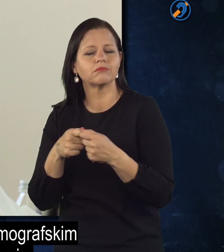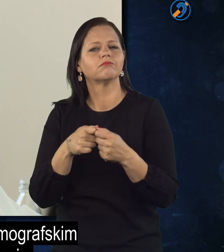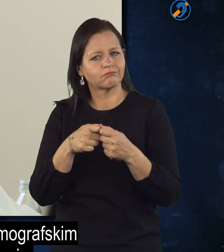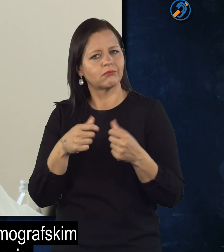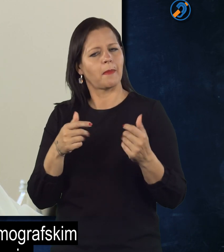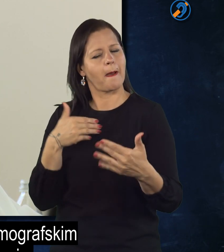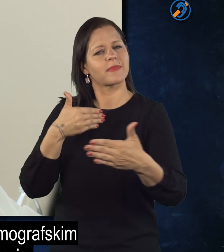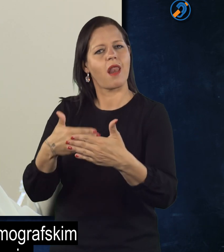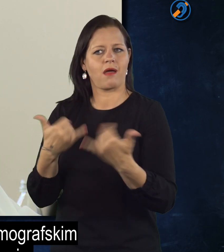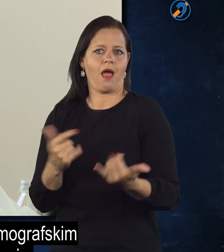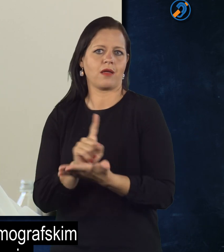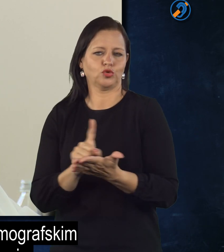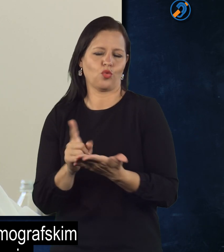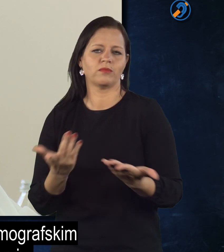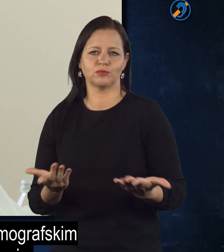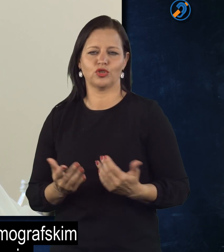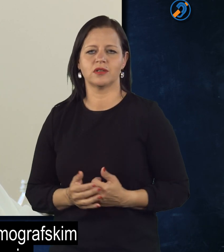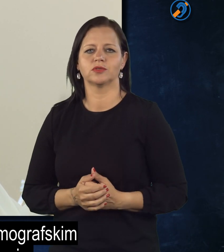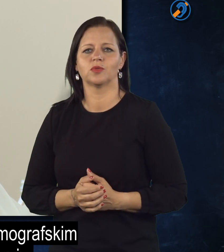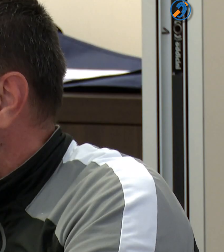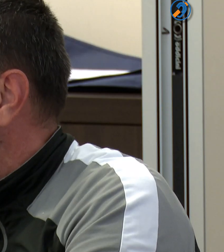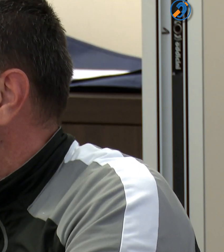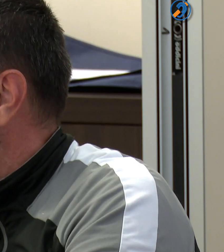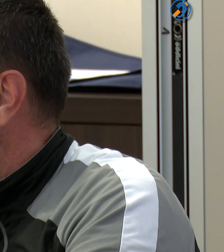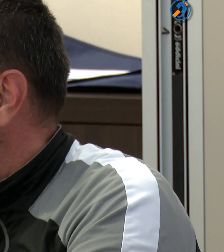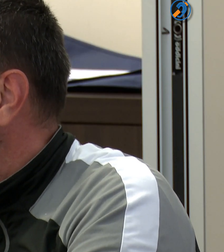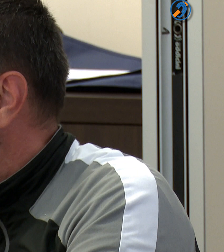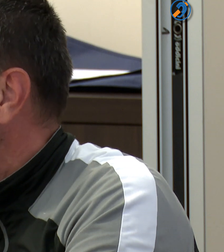društvi demografskim trendom prilagaja.